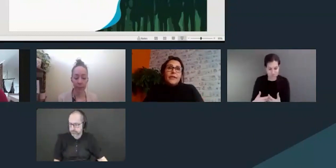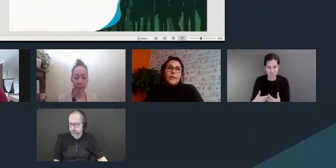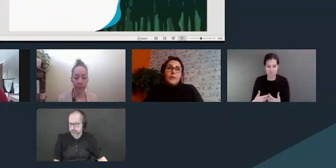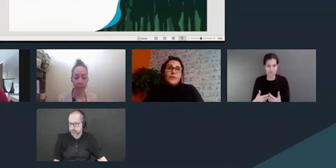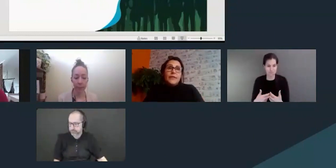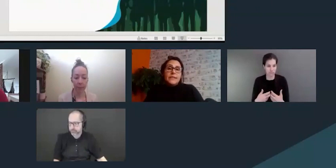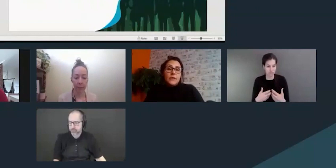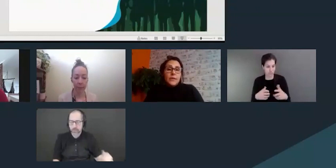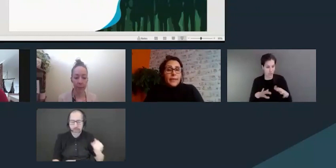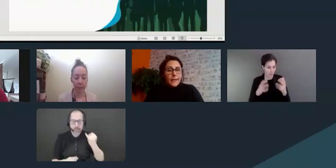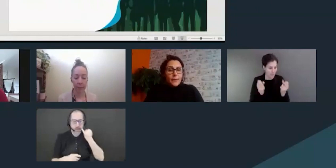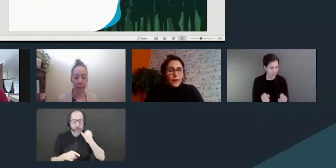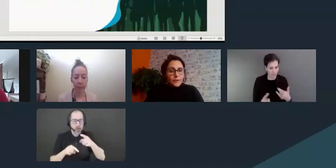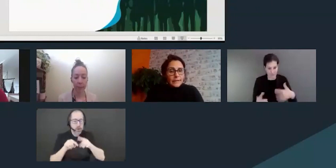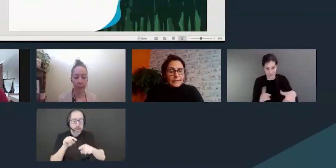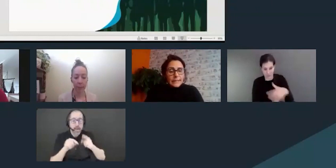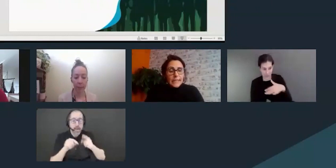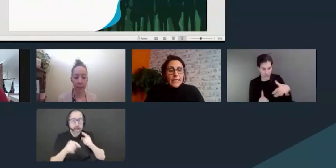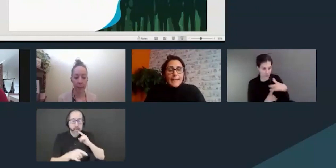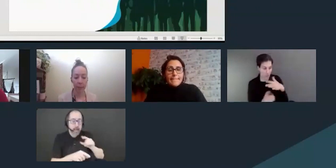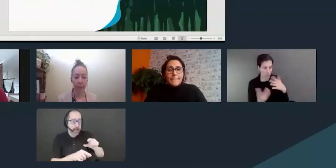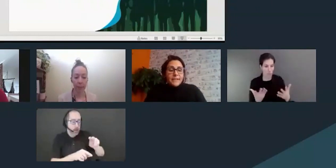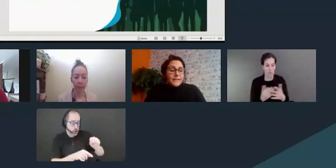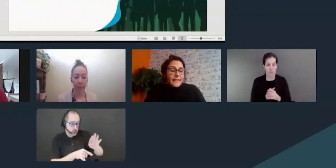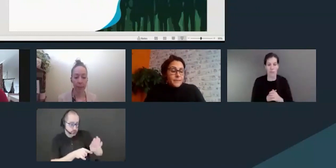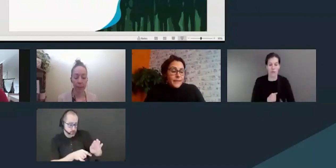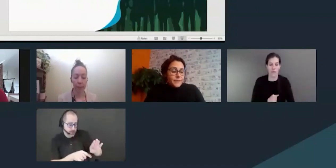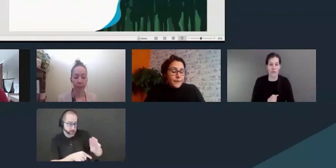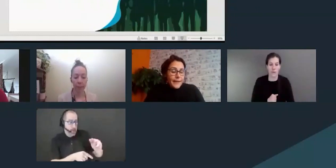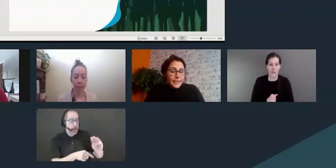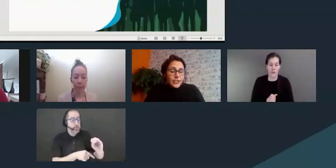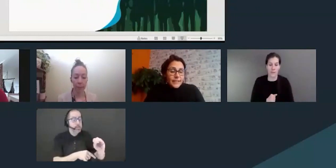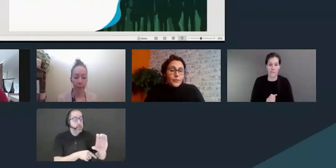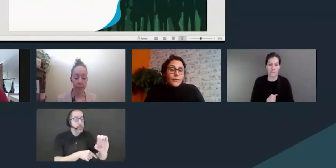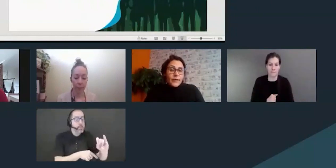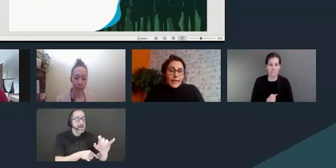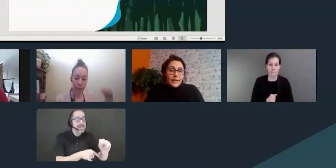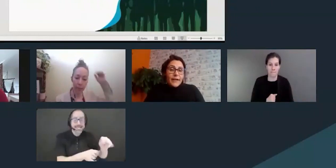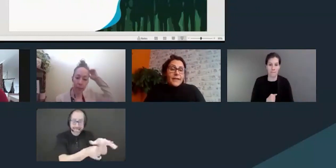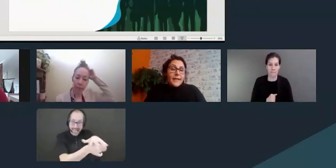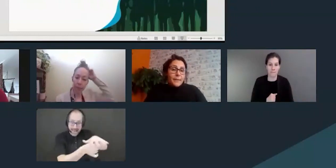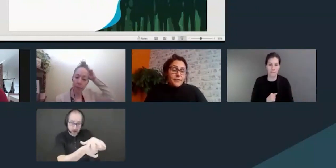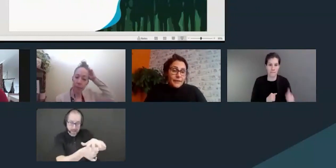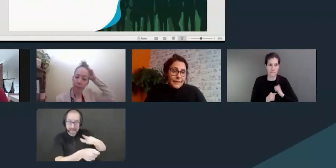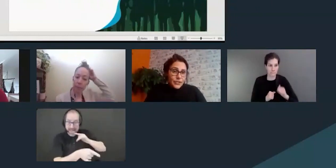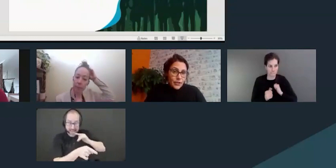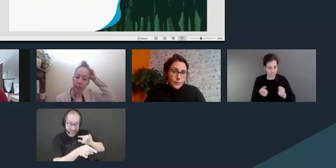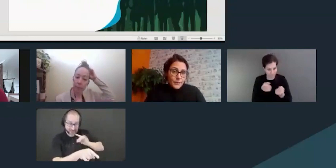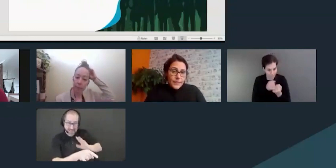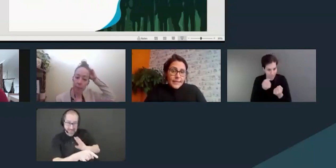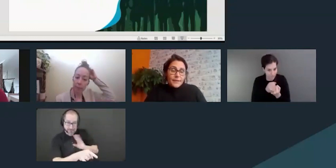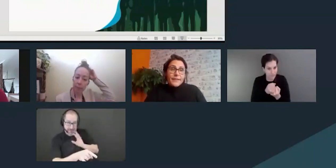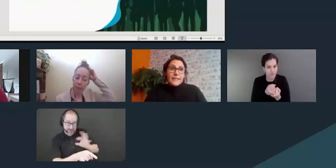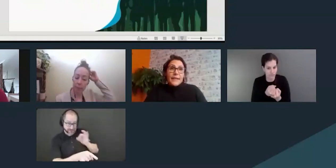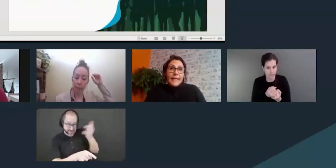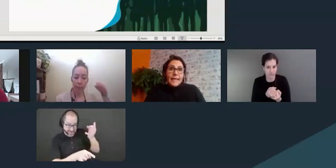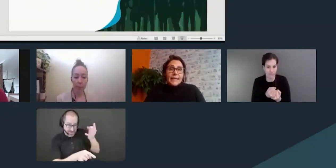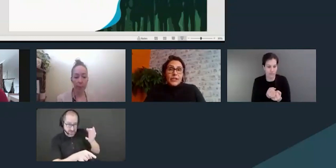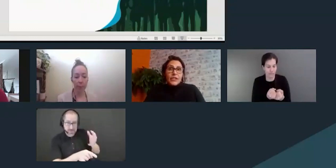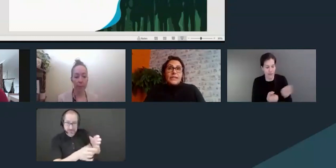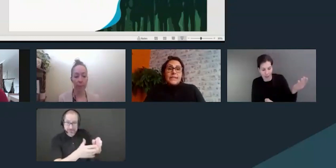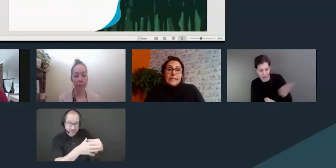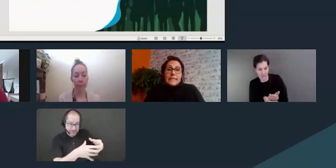il est question de souligner que l'Université de Moncton est la seule qui existe dans la province, et donc pour eux, s'ils ne parlent que le français, et même s'ils